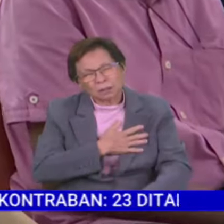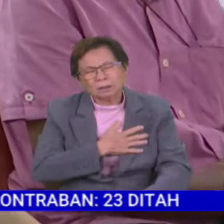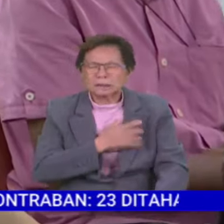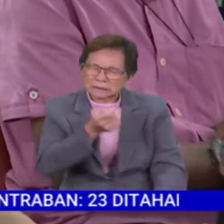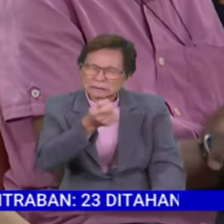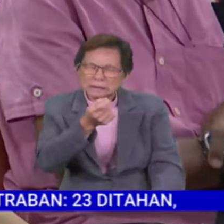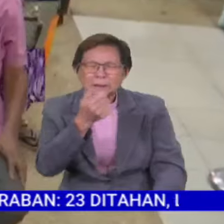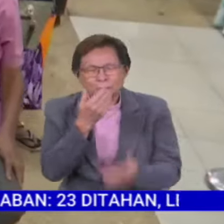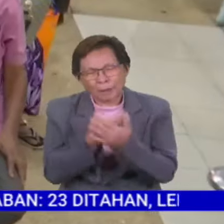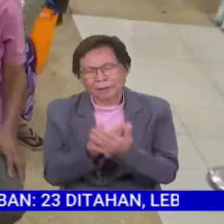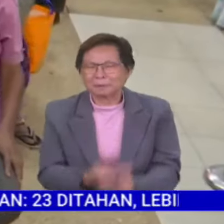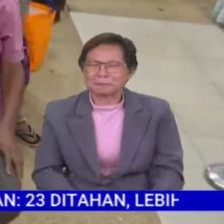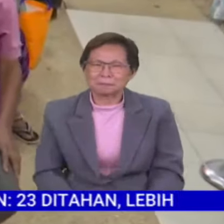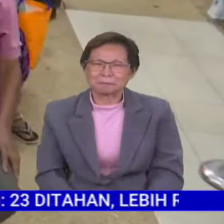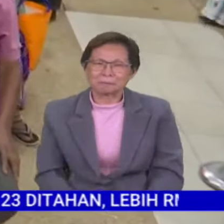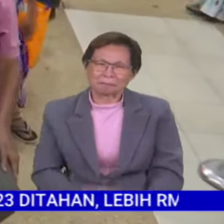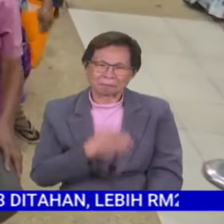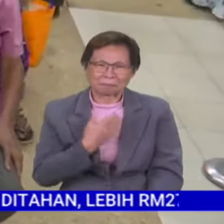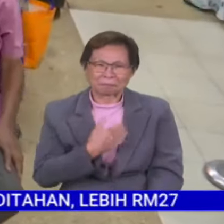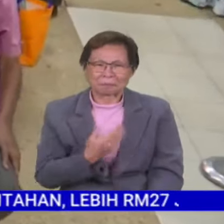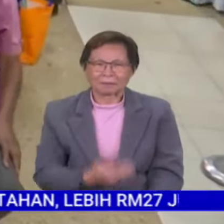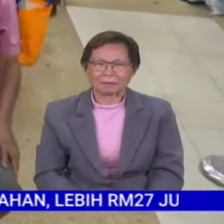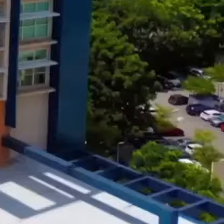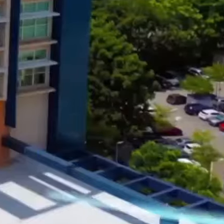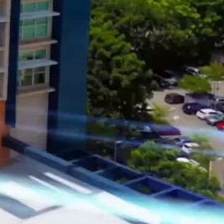baik. Baru ini hari.